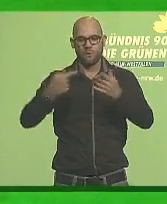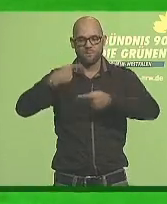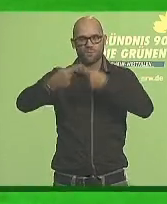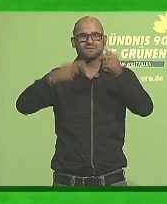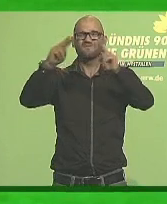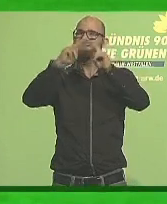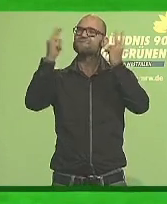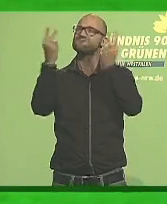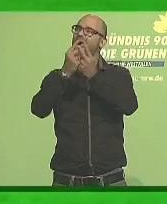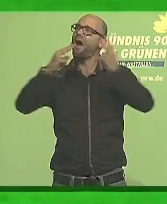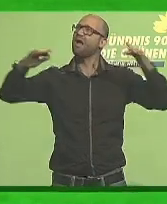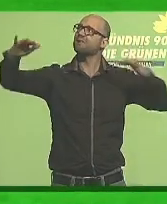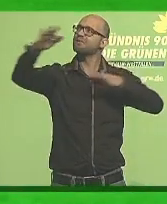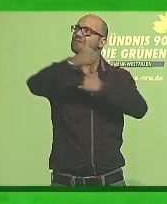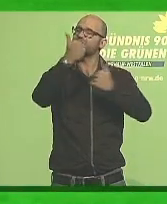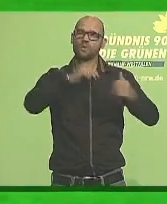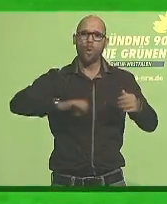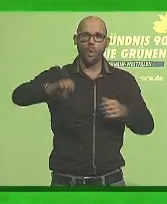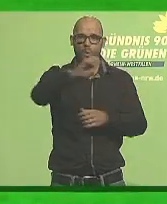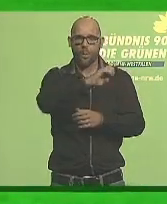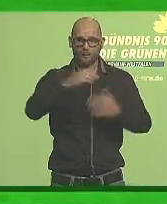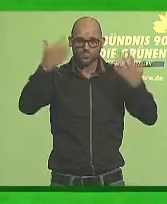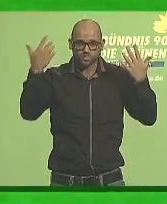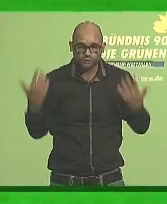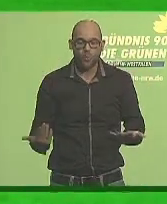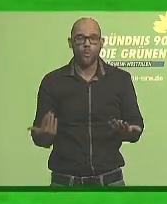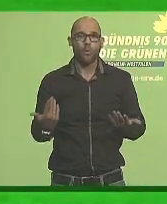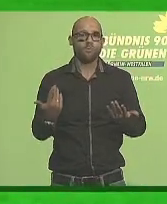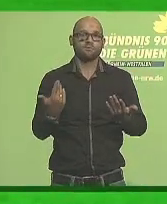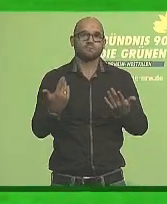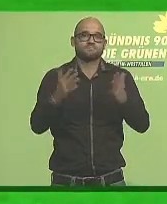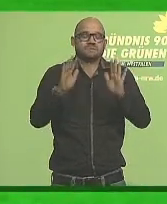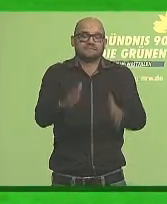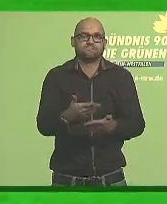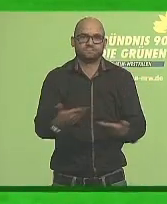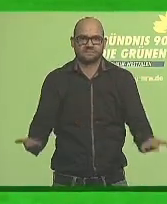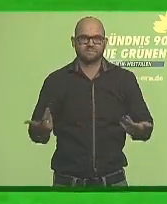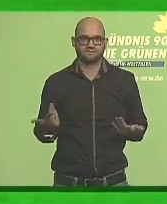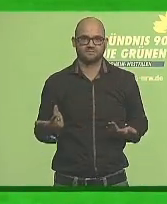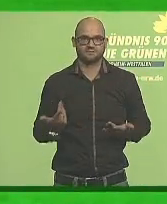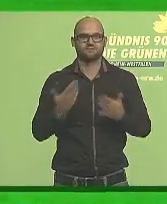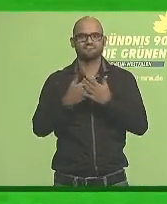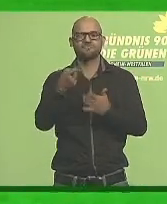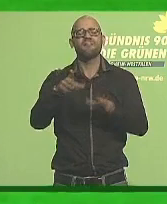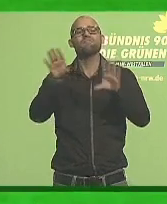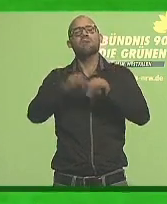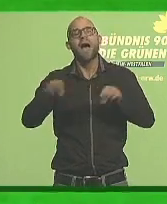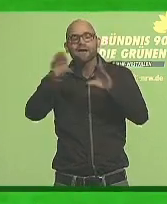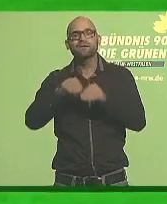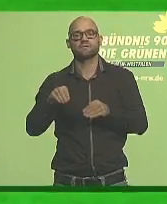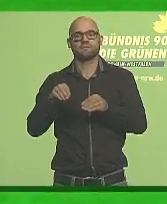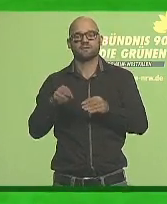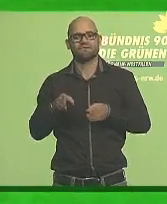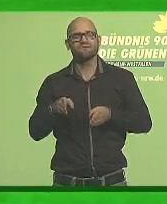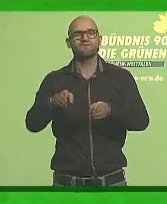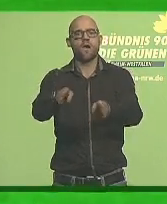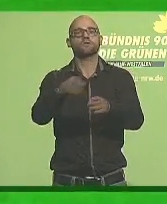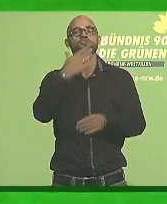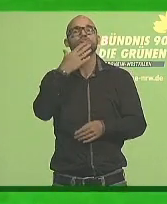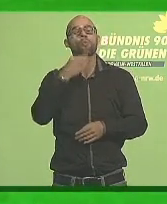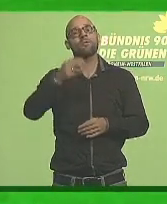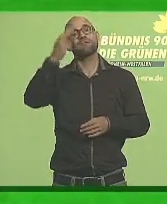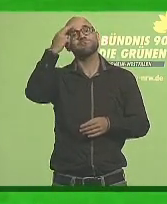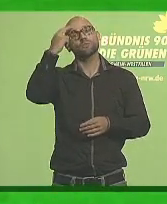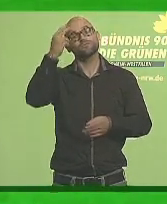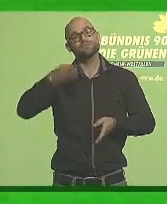der Welt stattgefunden hat. Für diesen anderen Weg, den sanften Weg, bekommen wir, selbst